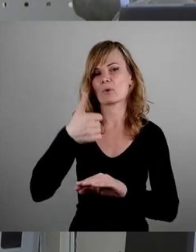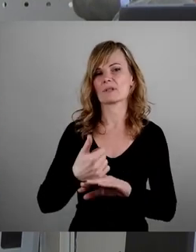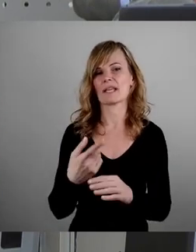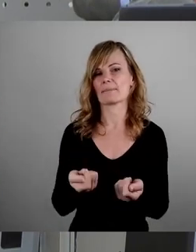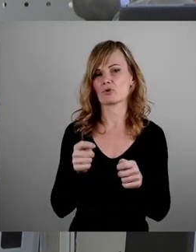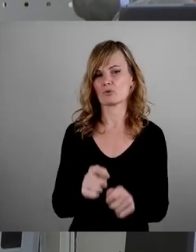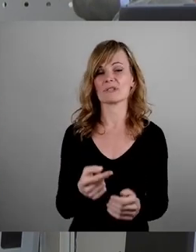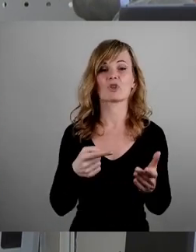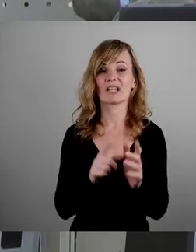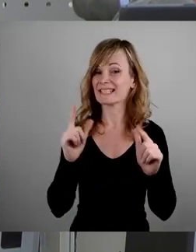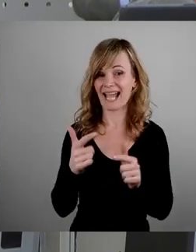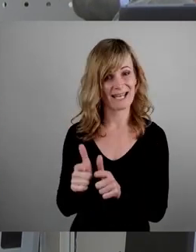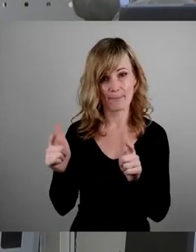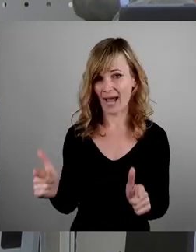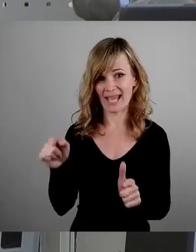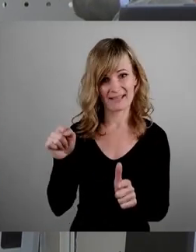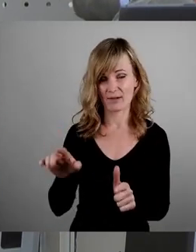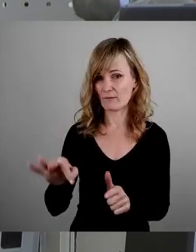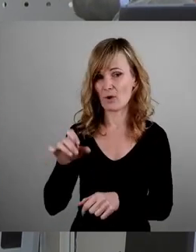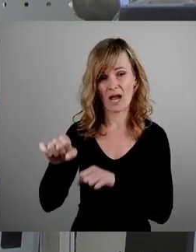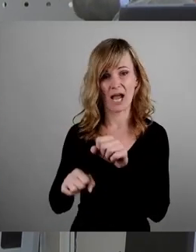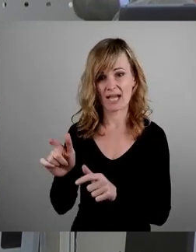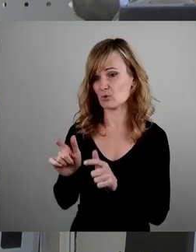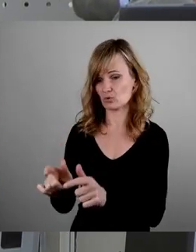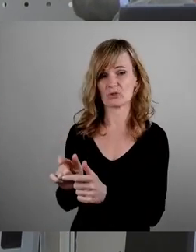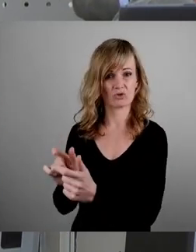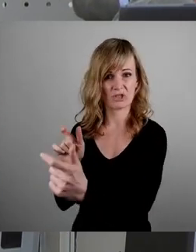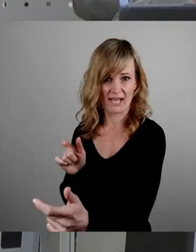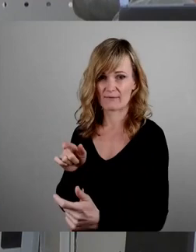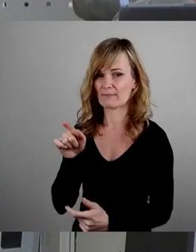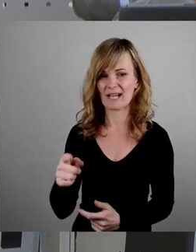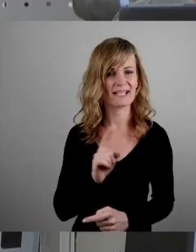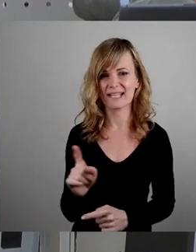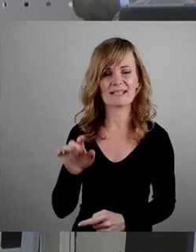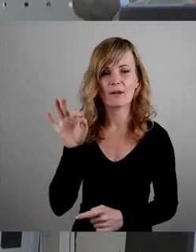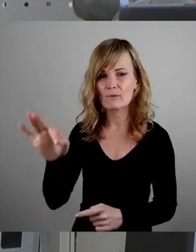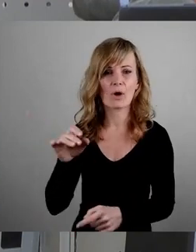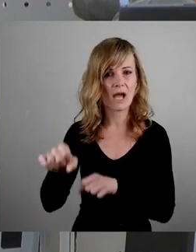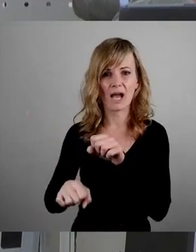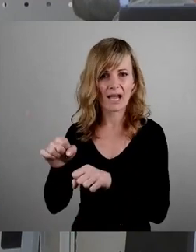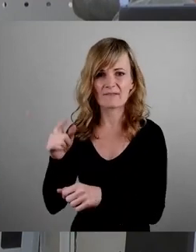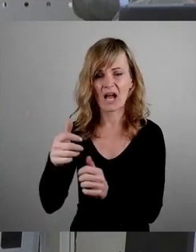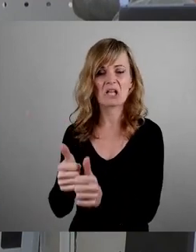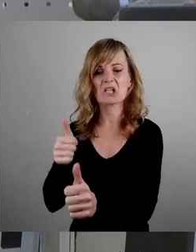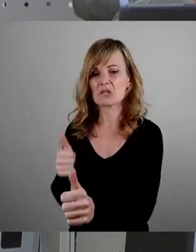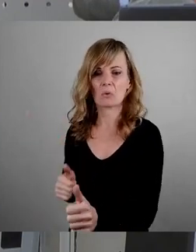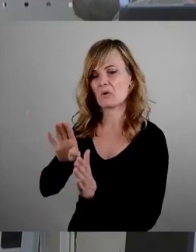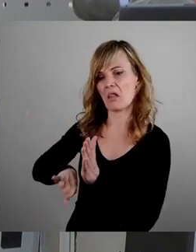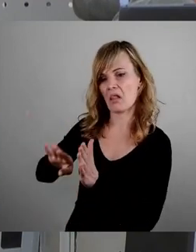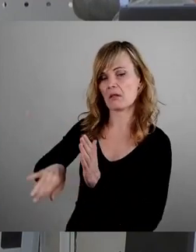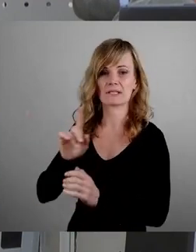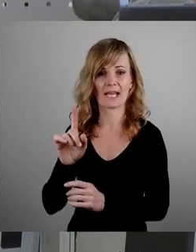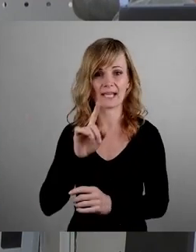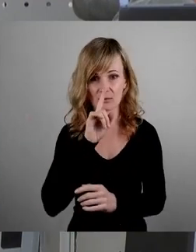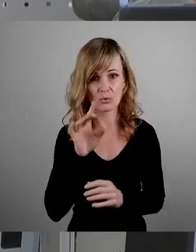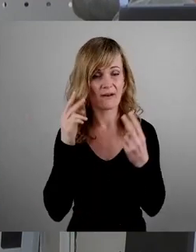keine Breite drin für den Radschutzstreifen. Hier geht es nicht darum, dass Radfahrer in irgendeiner Art und Weise zurückgesetzt werden. Hier geht es nur darum, dass